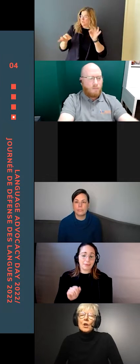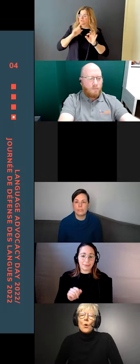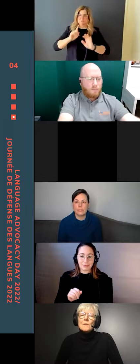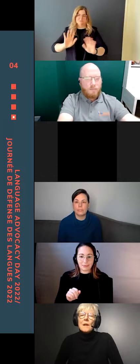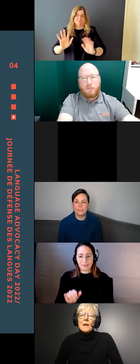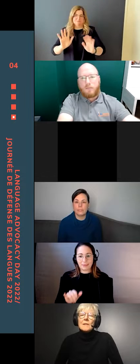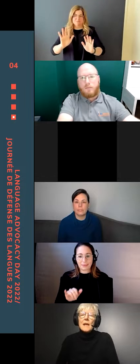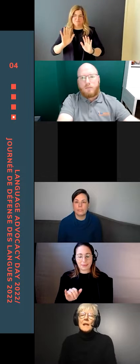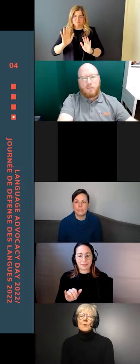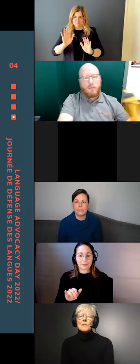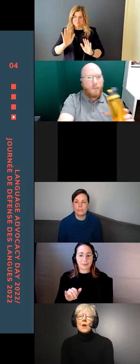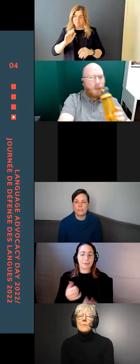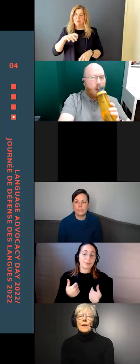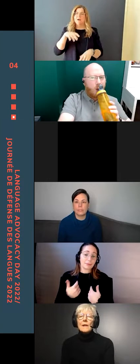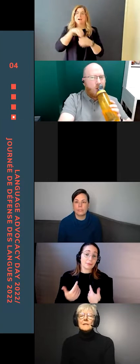Oui,